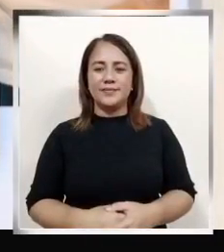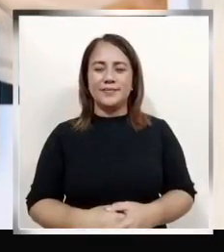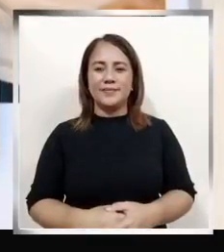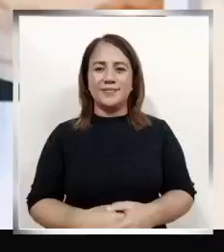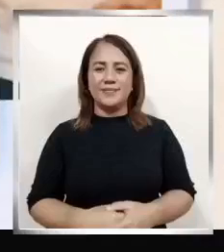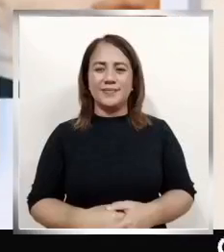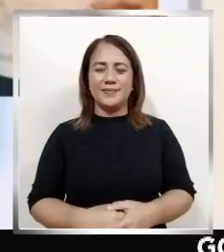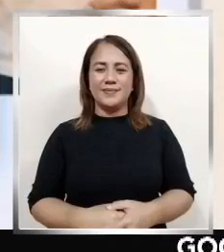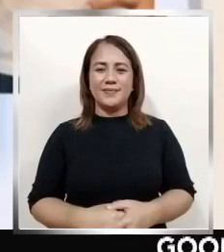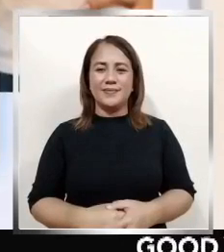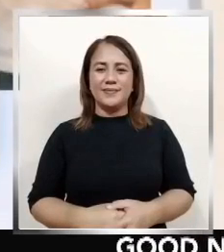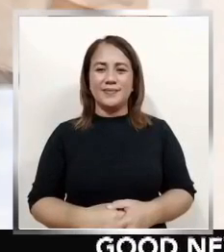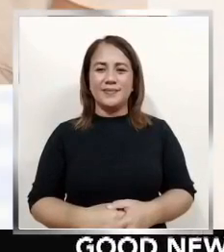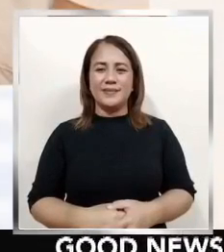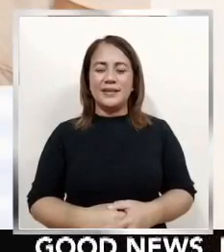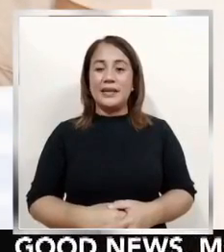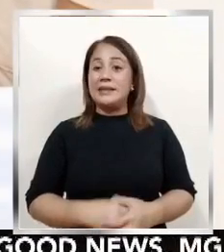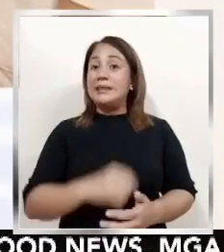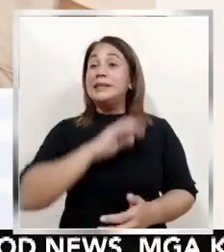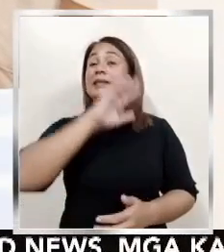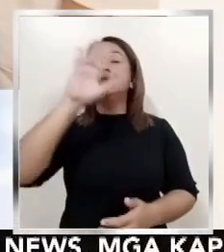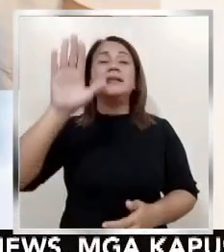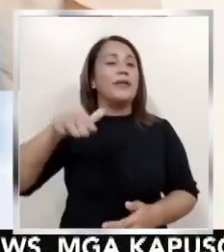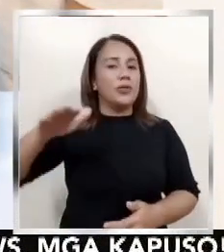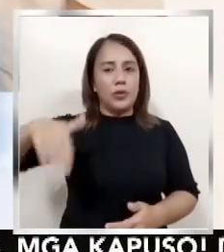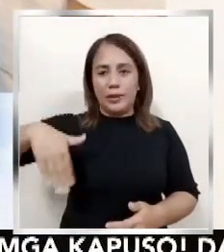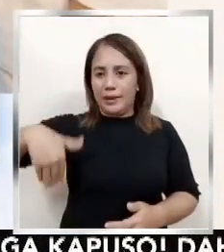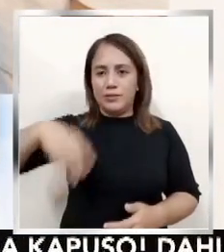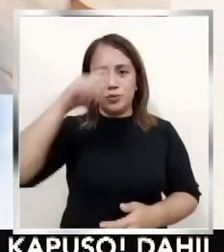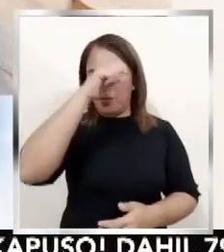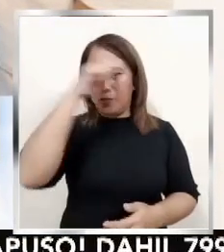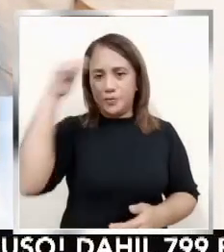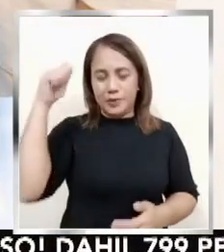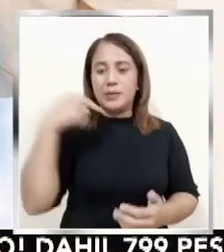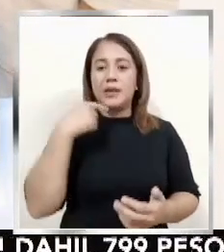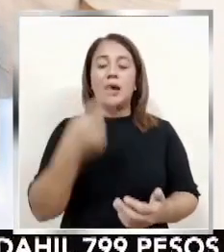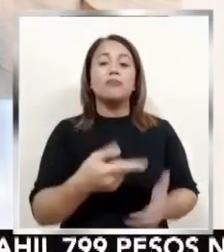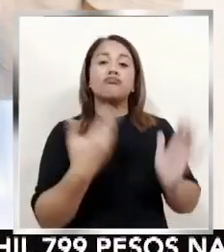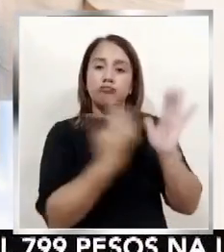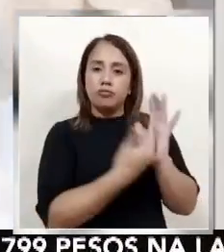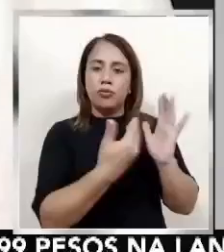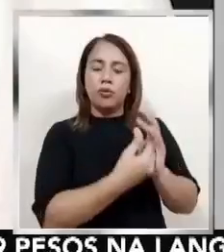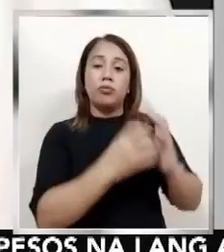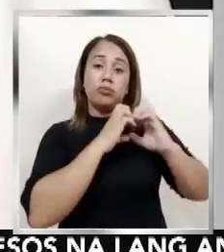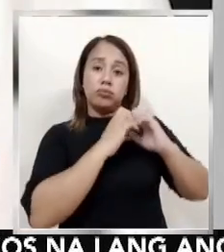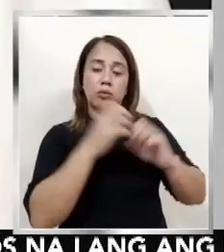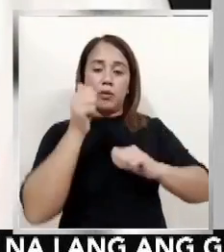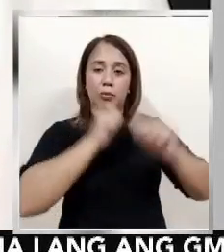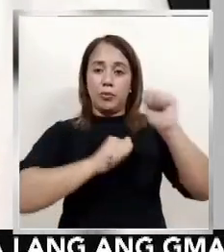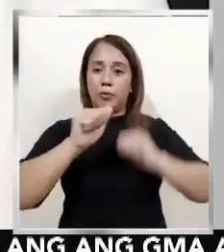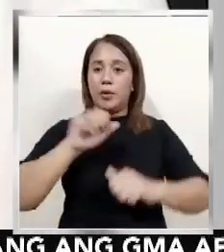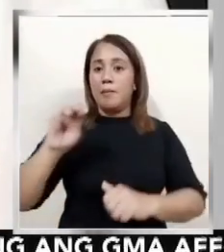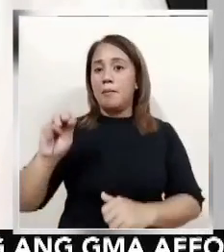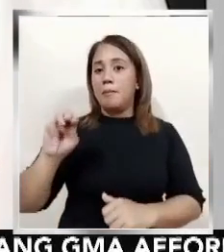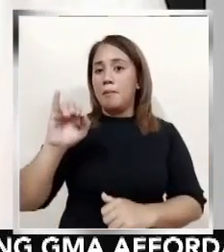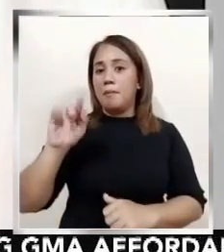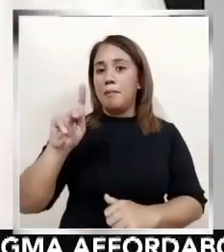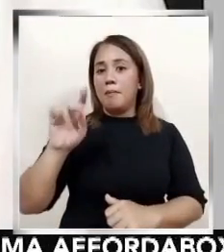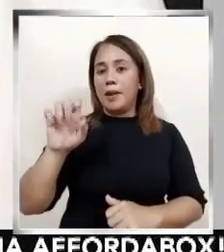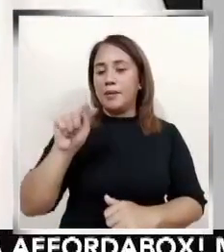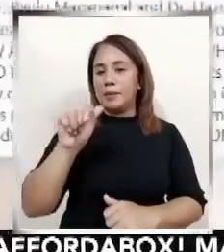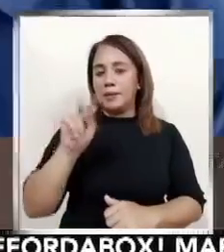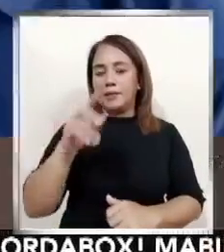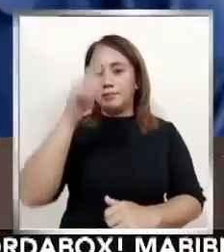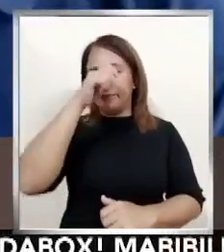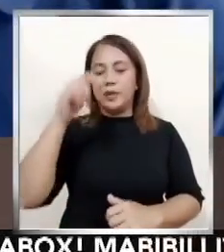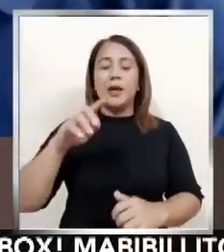It's never too late to graduate. Yan ang pinatunayan ni kapuso actor Mike Tan na nagtapos ng kursong BS